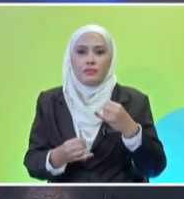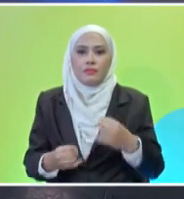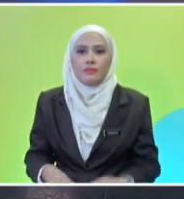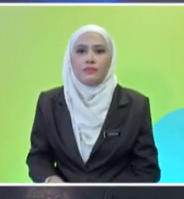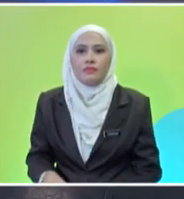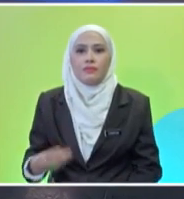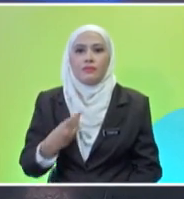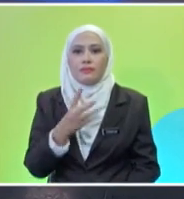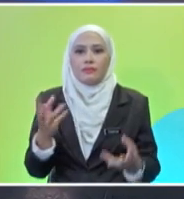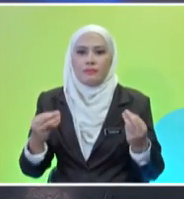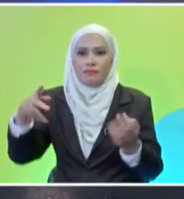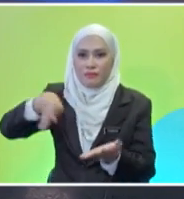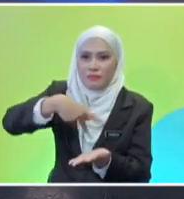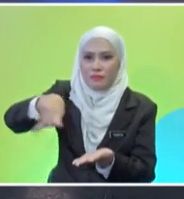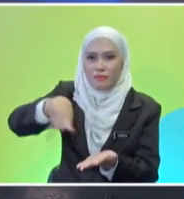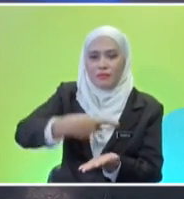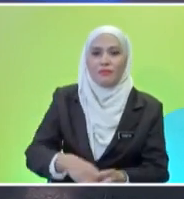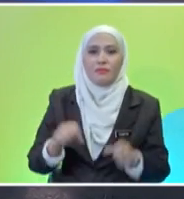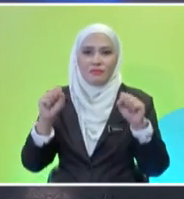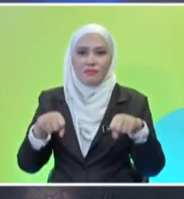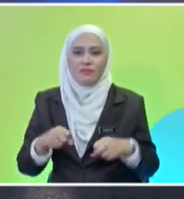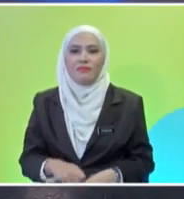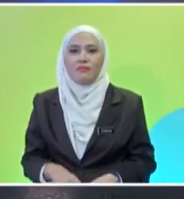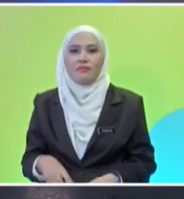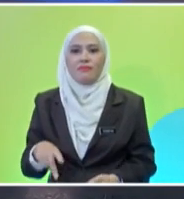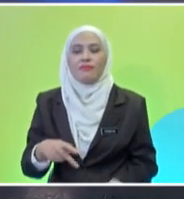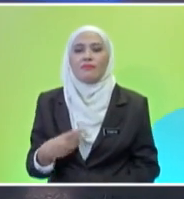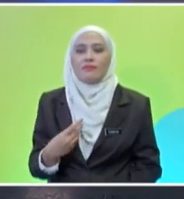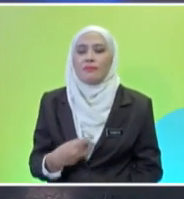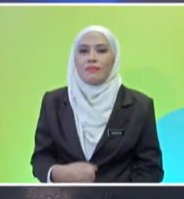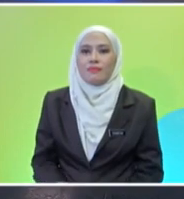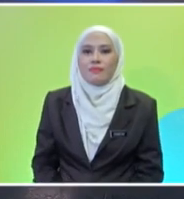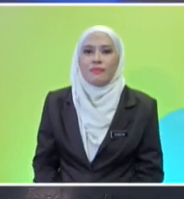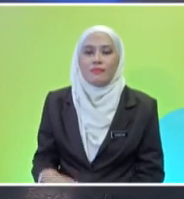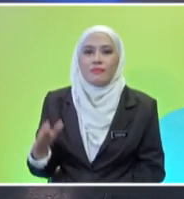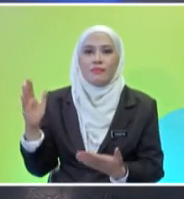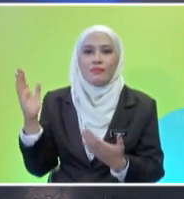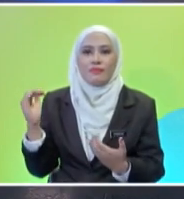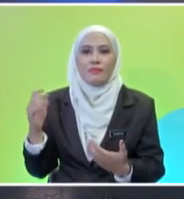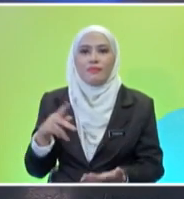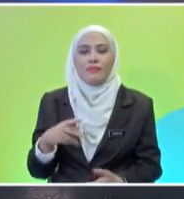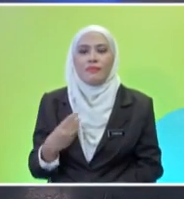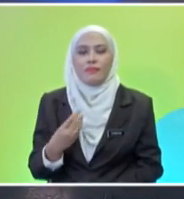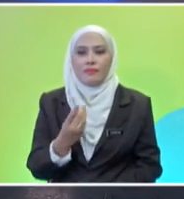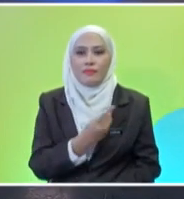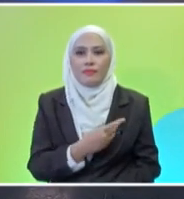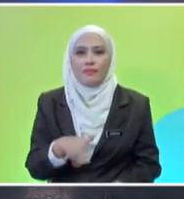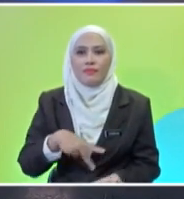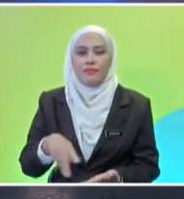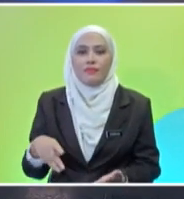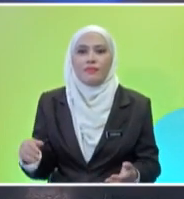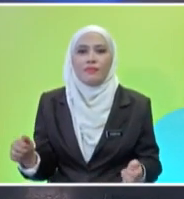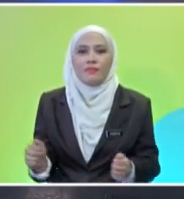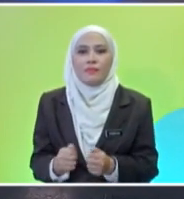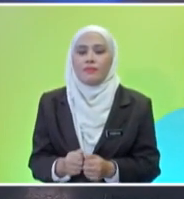berpantun sambil bernyanyi silakan Mari kita dengarkan terlebih dahulu